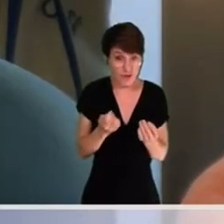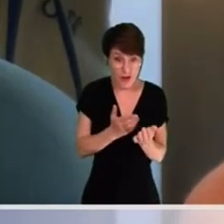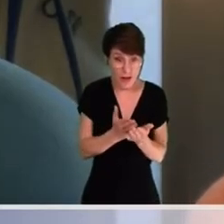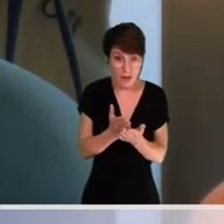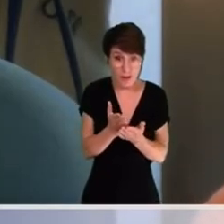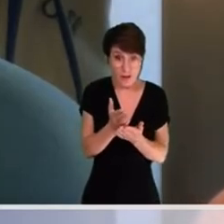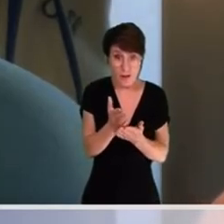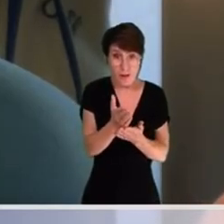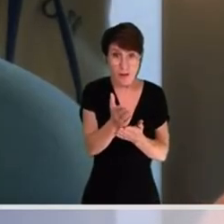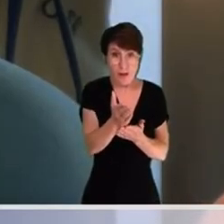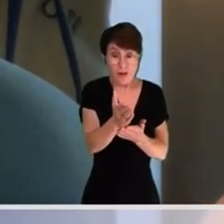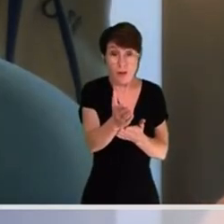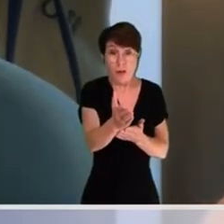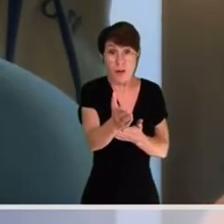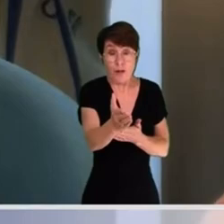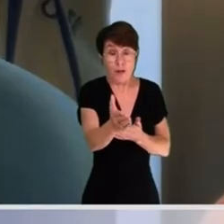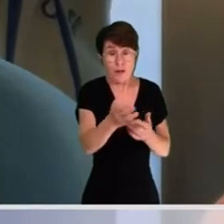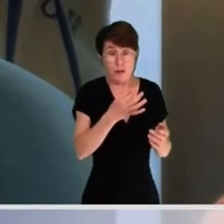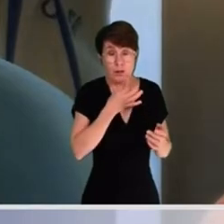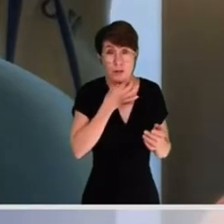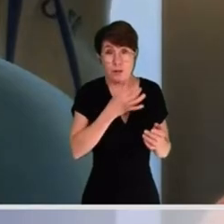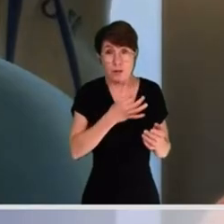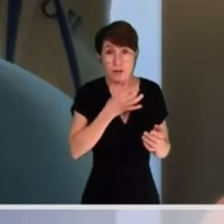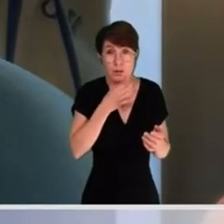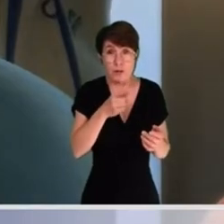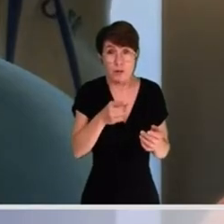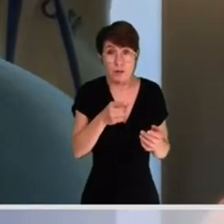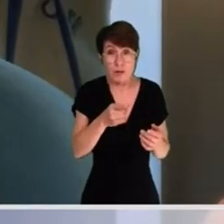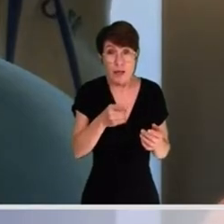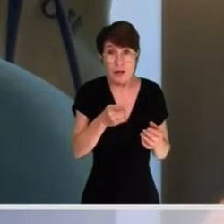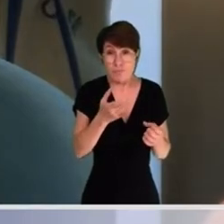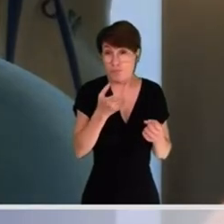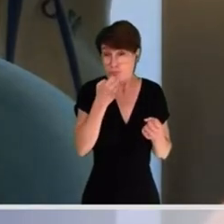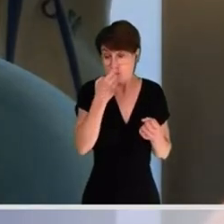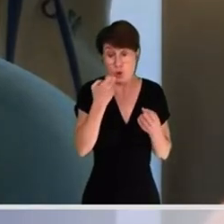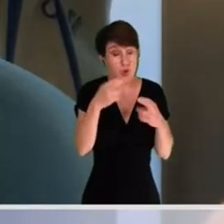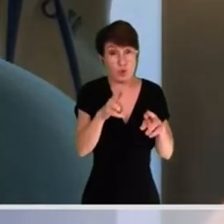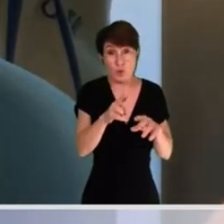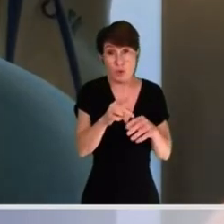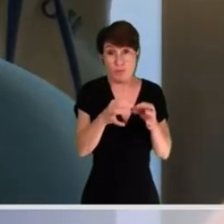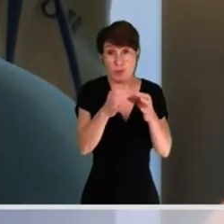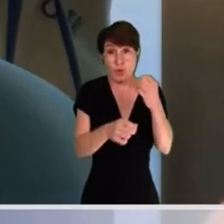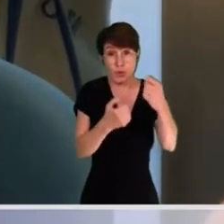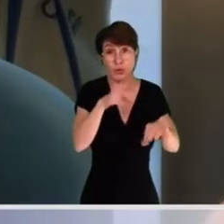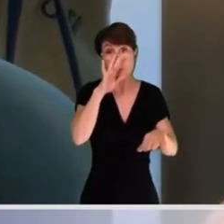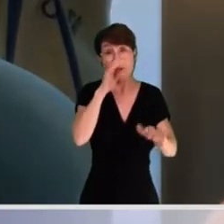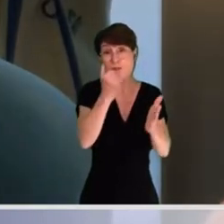faire face aux besoins minimums ne peut que conduire à cette solution.